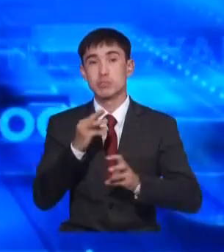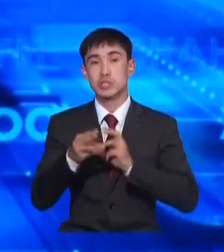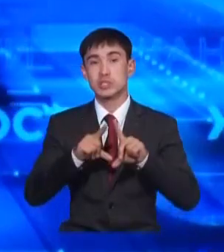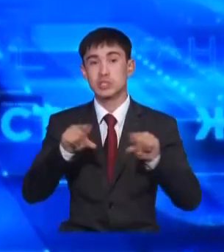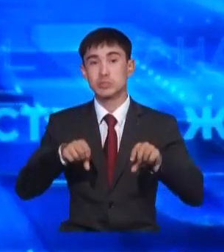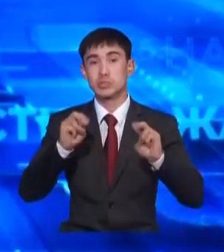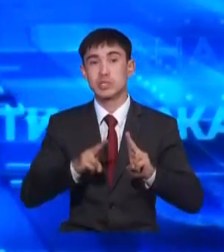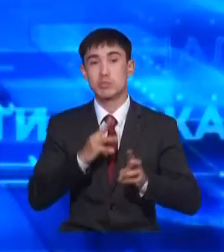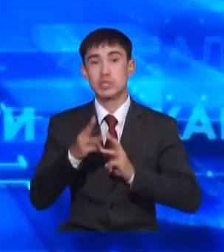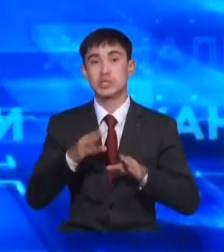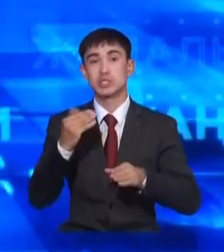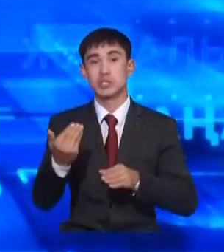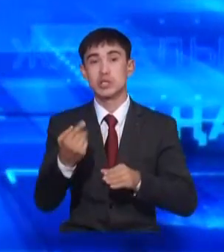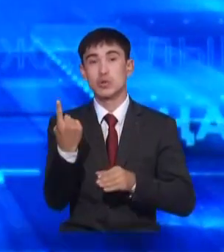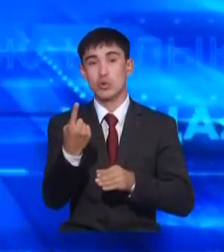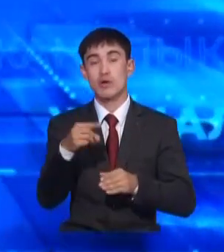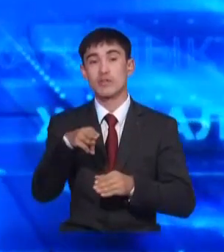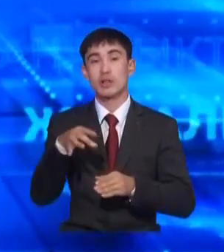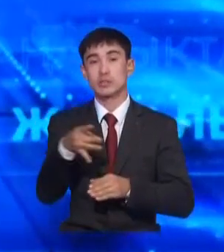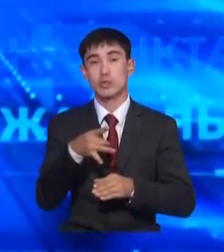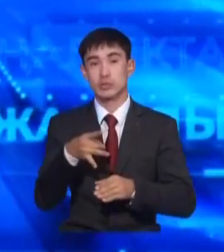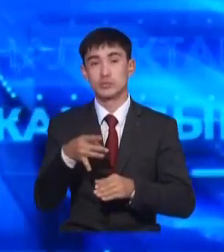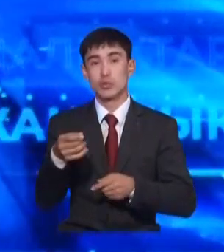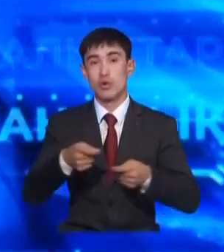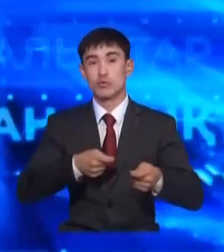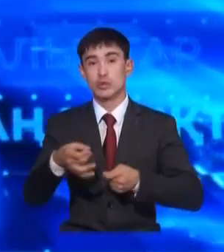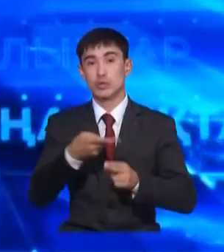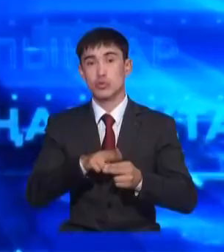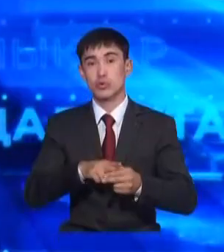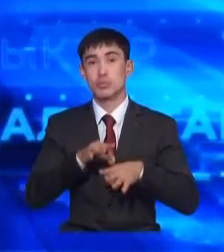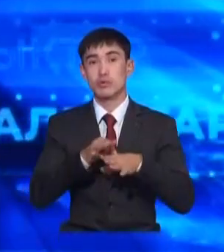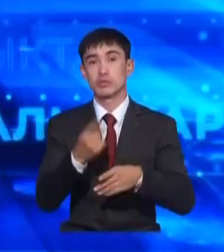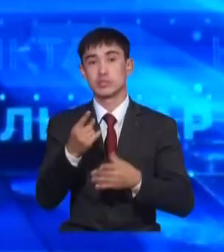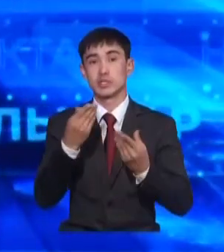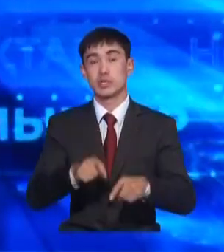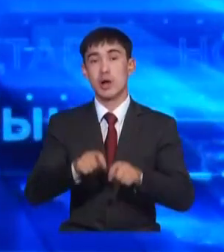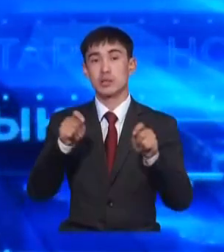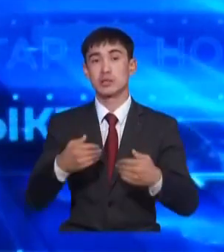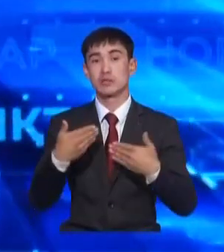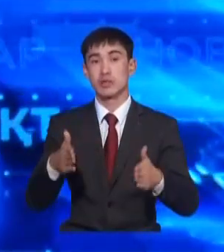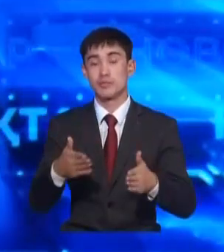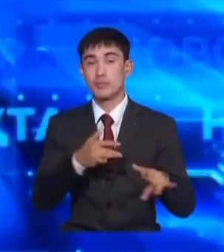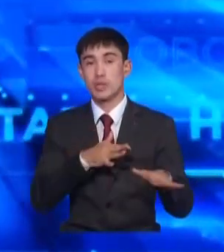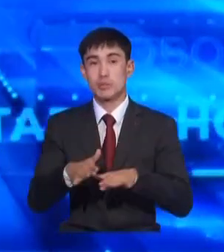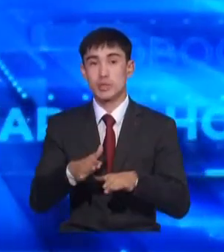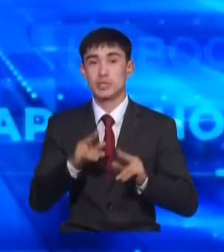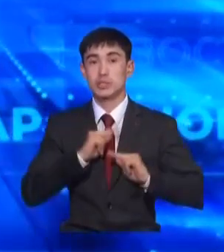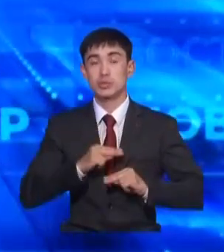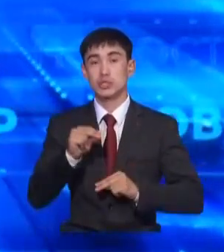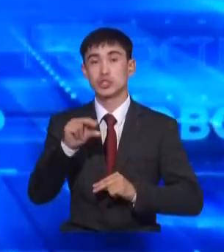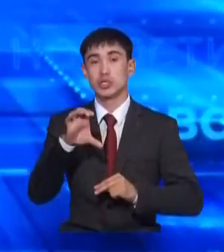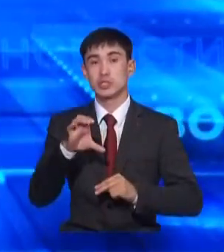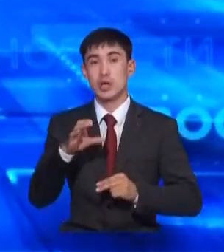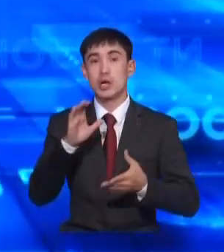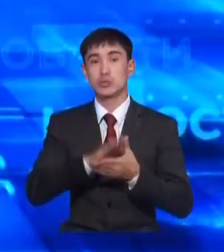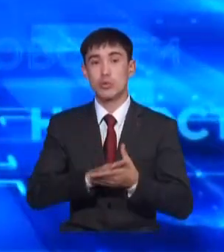частей, а специализированная пожарная часть есть только в Талгарском районе, руководство которого провело день открытых дверей. В рамках мероприятия сотрудникам отдела